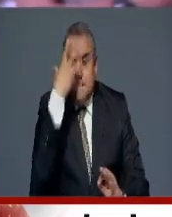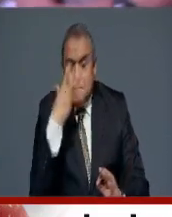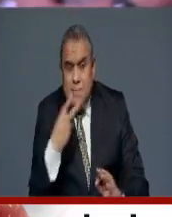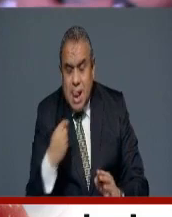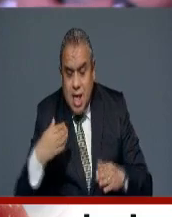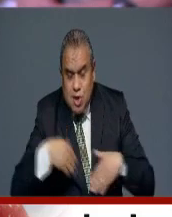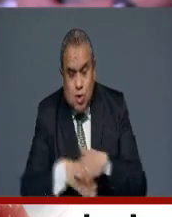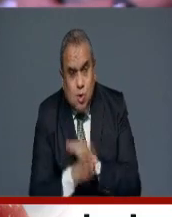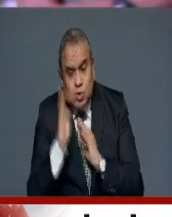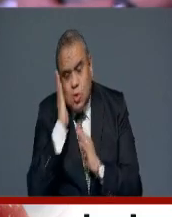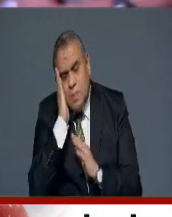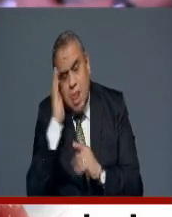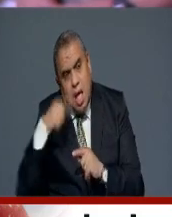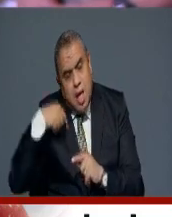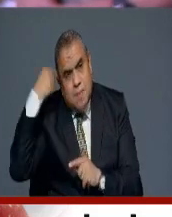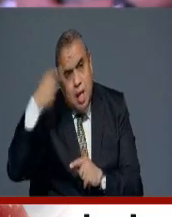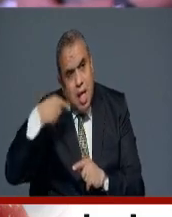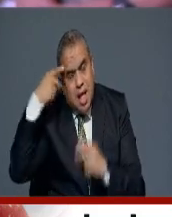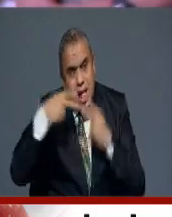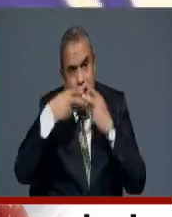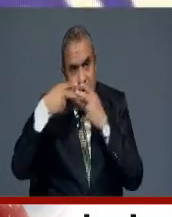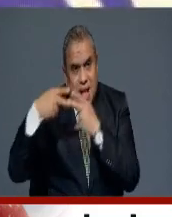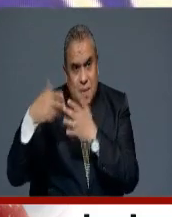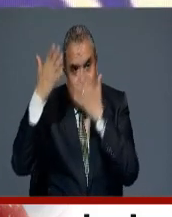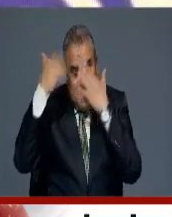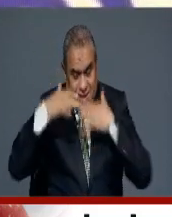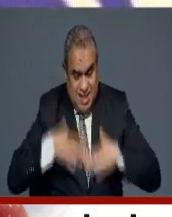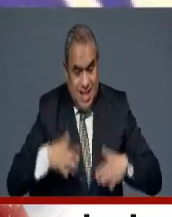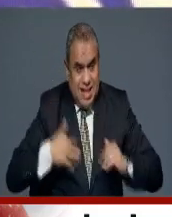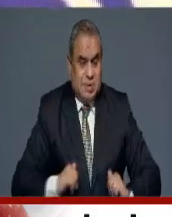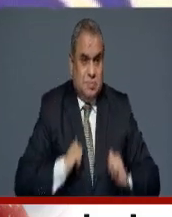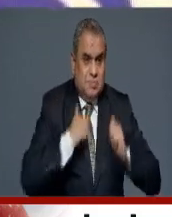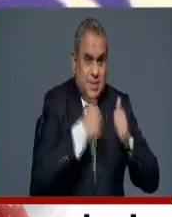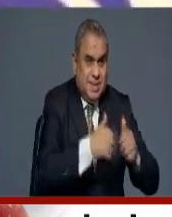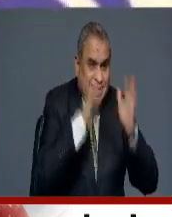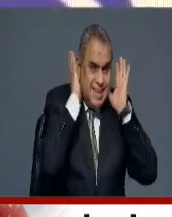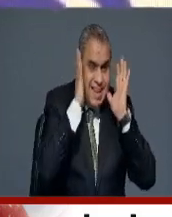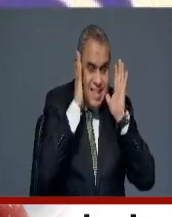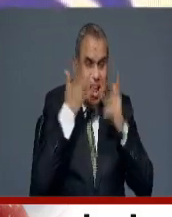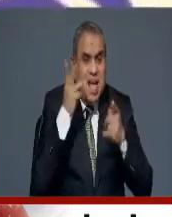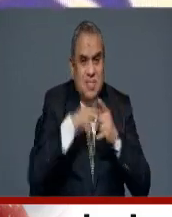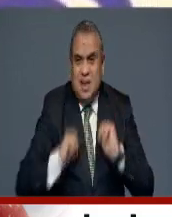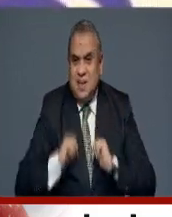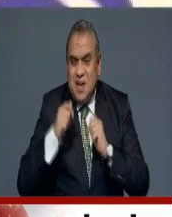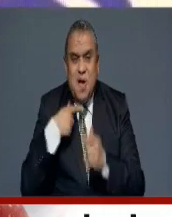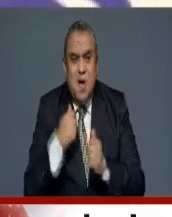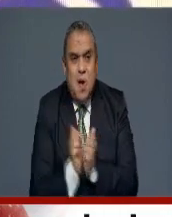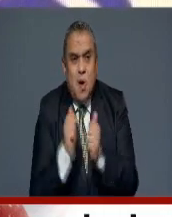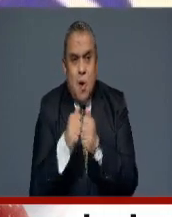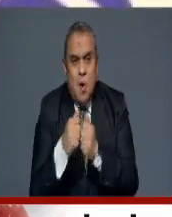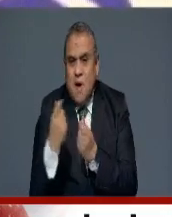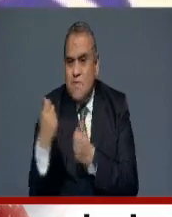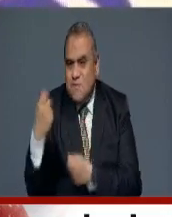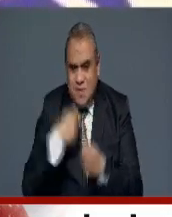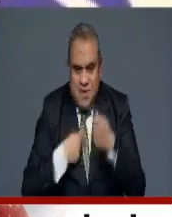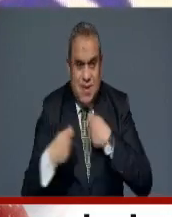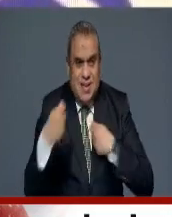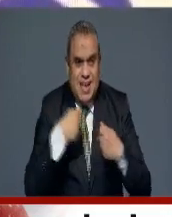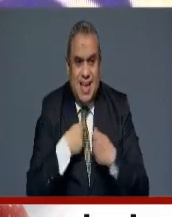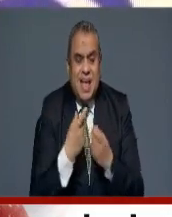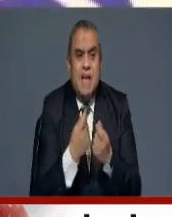الصبح عشان ألبسها وأنزل جري علشان أروح أصلي وأرجع بقى عشان نلم العيديات الخمسات والعشرات الجديدة.